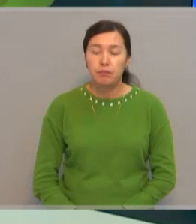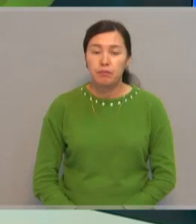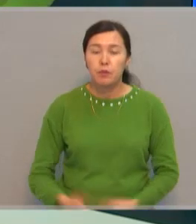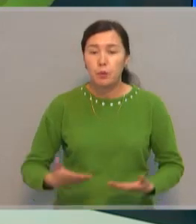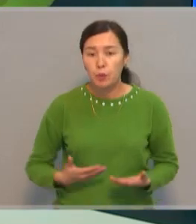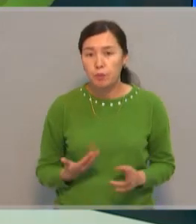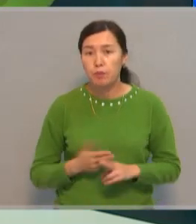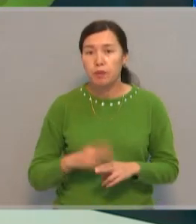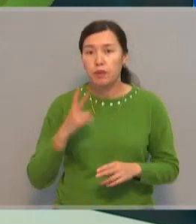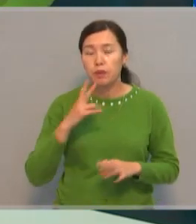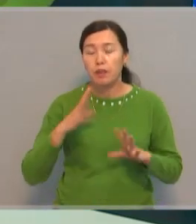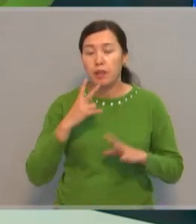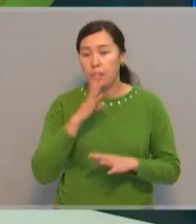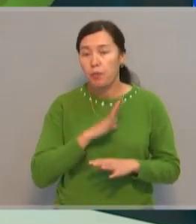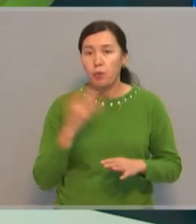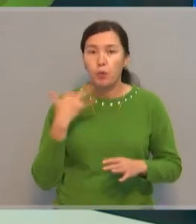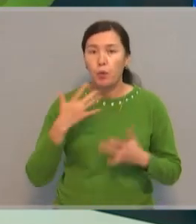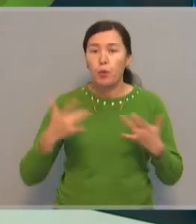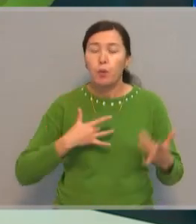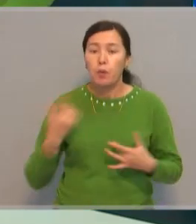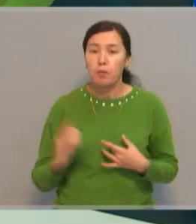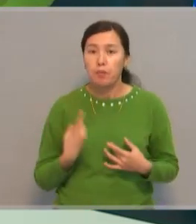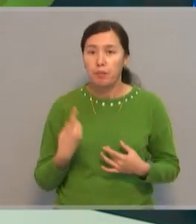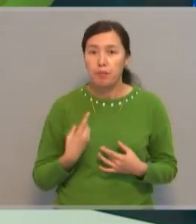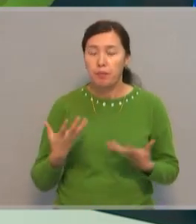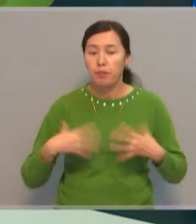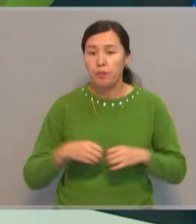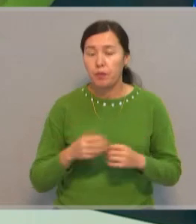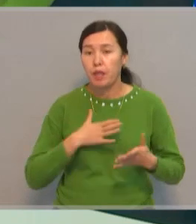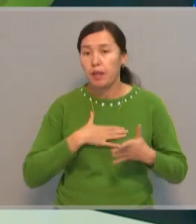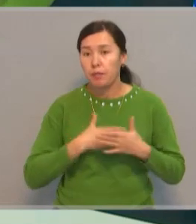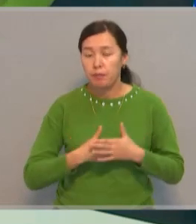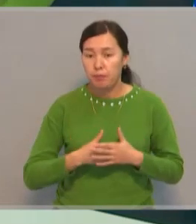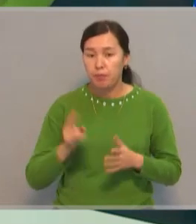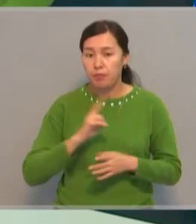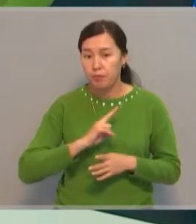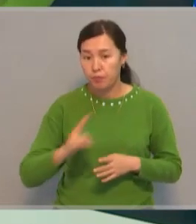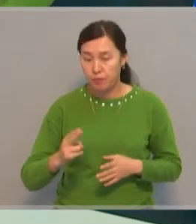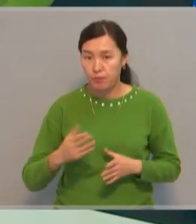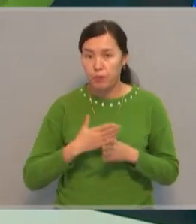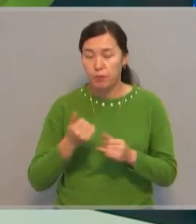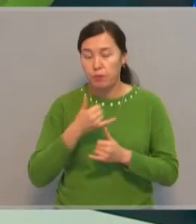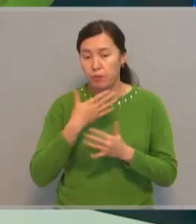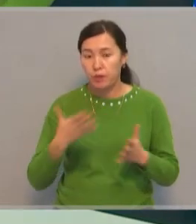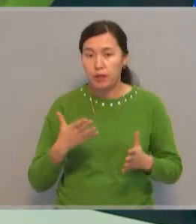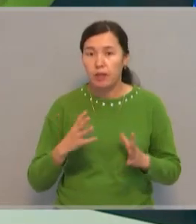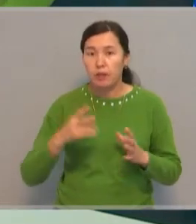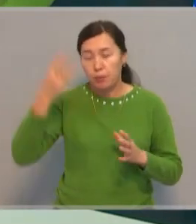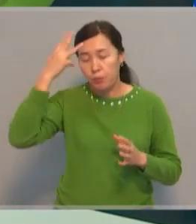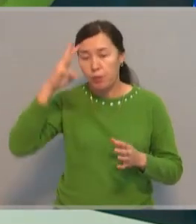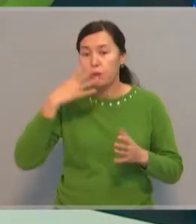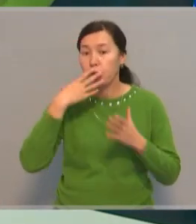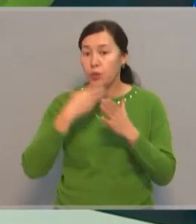Тағдырдың тауқыметіне мойымаған бірнеше өнердің иесі қоғамда белсенді, ешкімнің қолдауынсыз сән әлемде